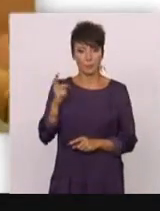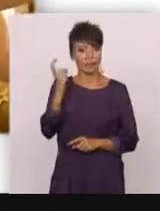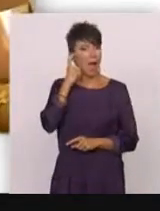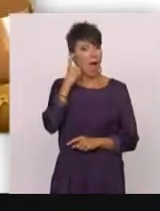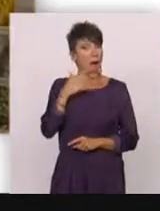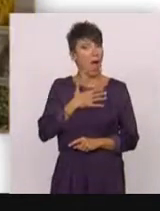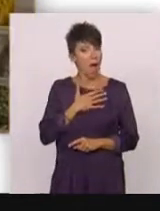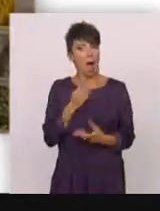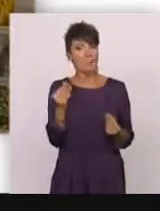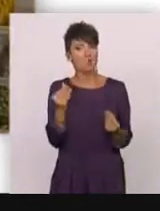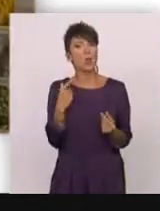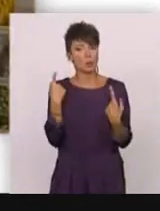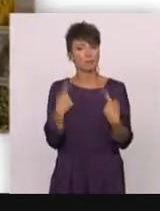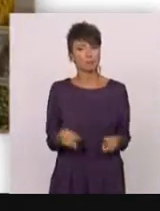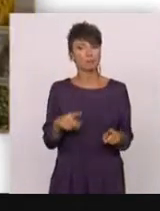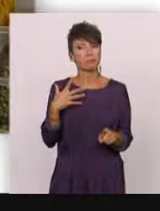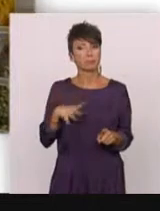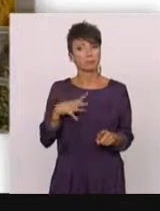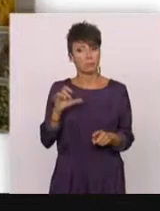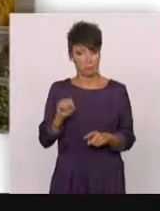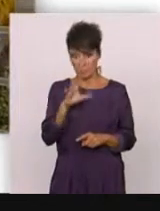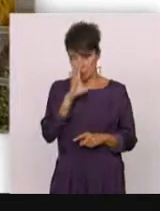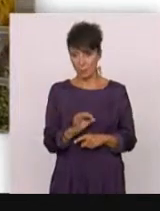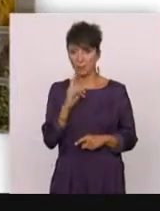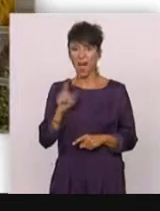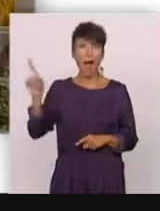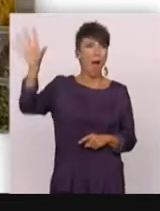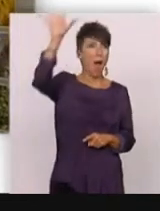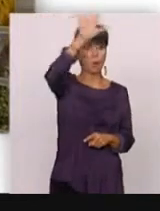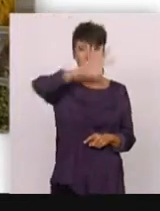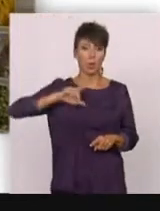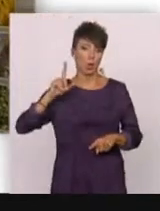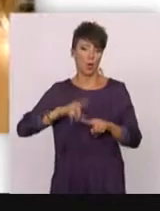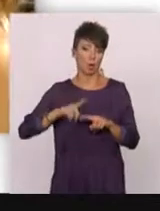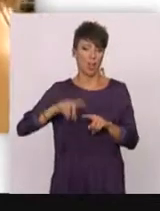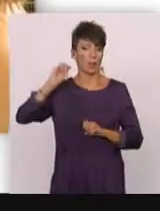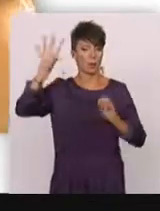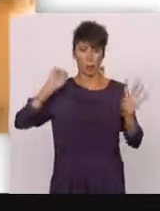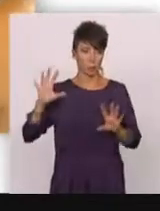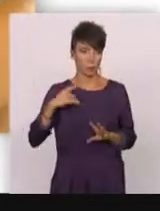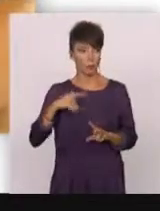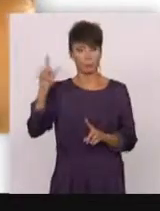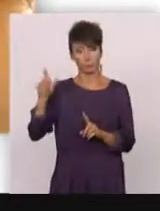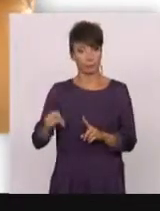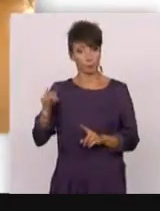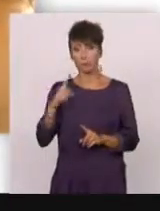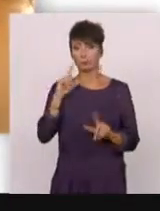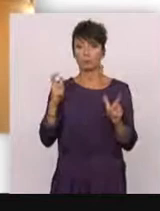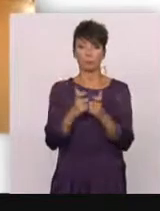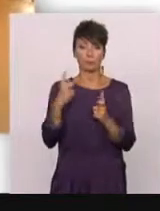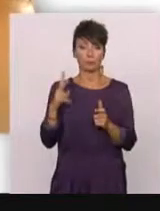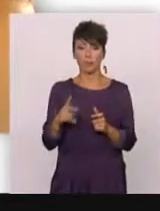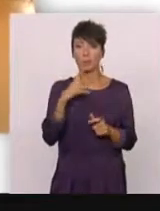πόσο ποιοτικά χαρακτηριστικά είχαν τα φυτά αυτά σε σχέση με άλλα από άλλες χώρες. Για τον Μανούσο και την οικογένειά του,